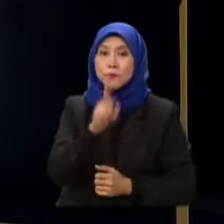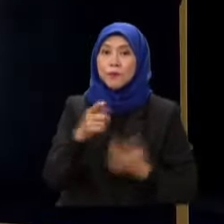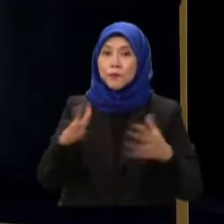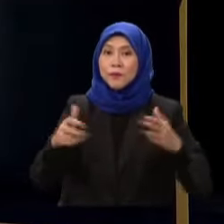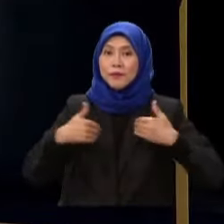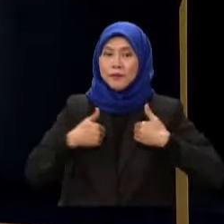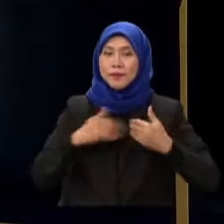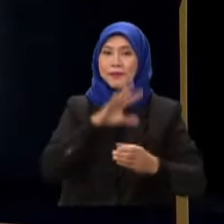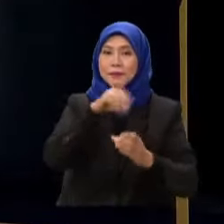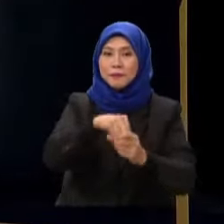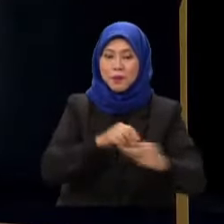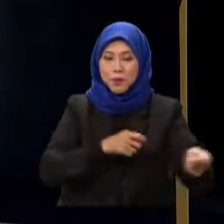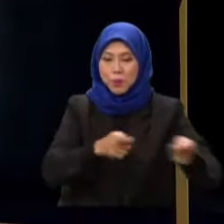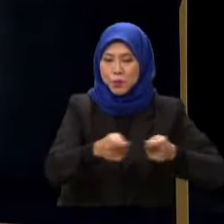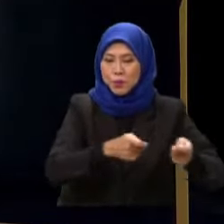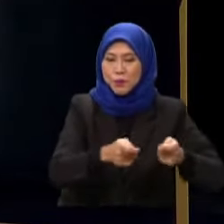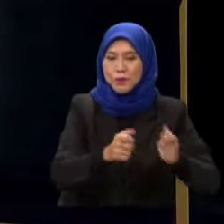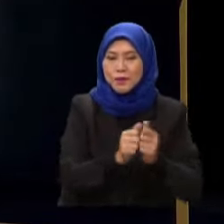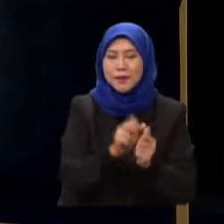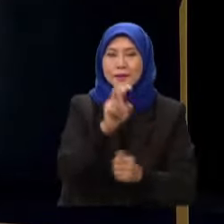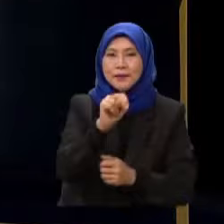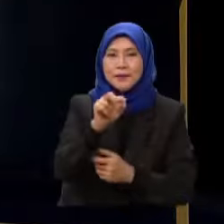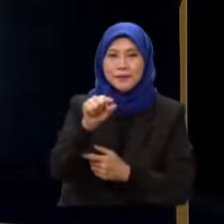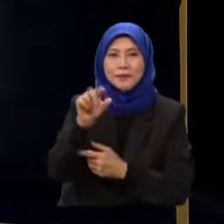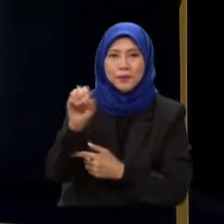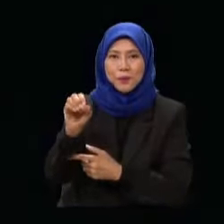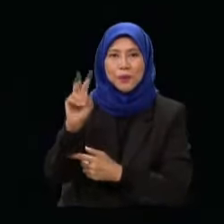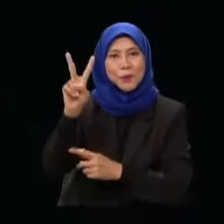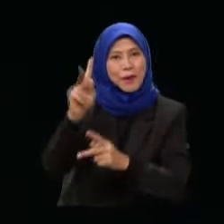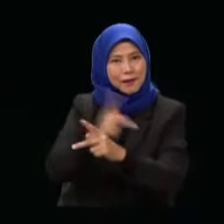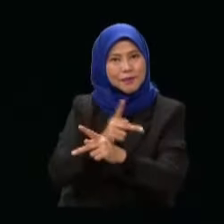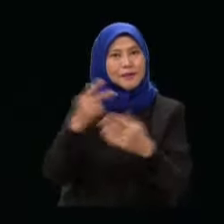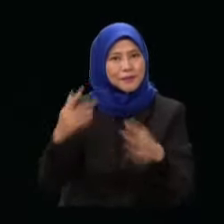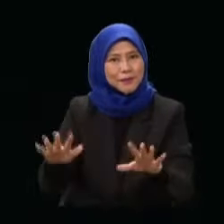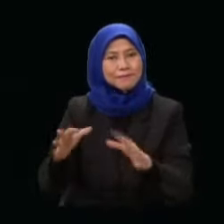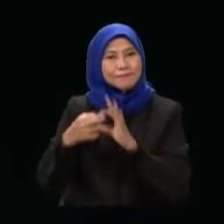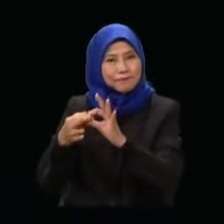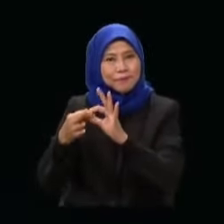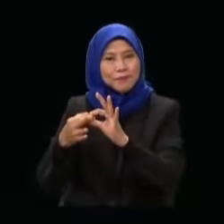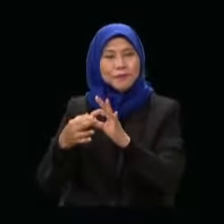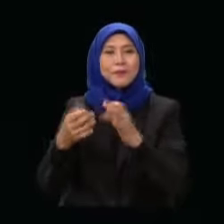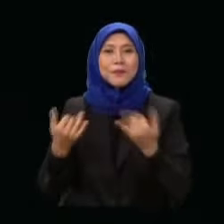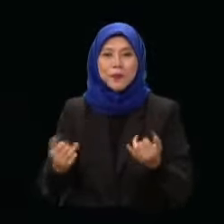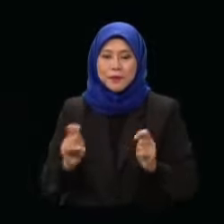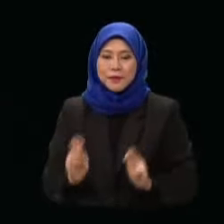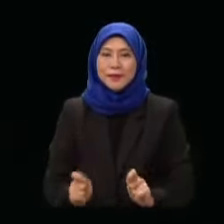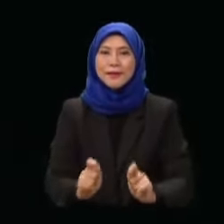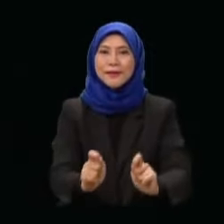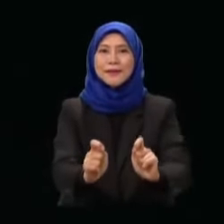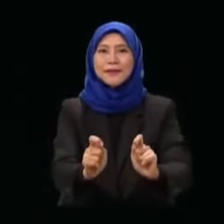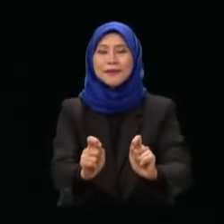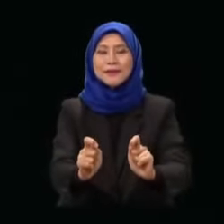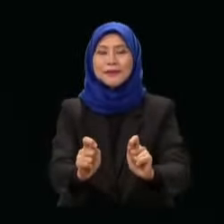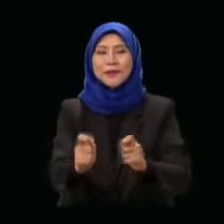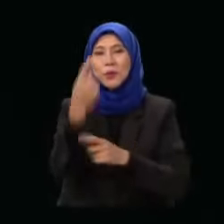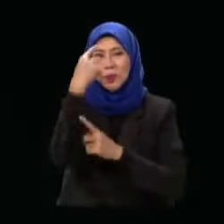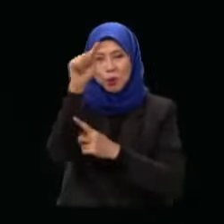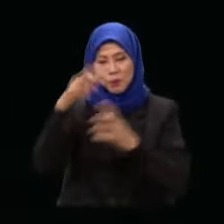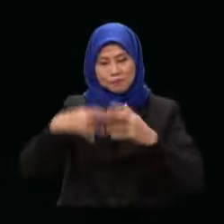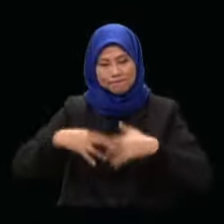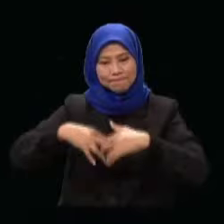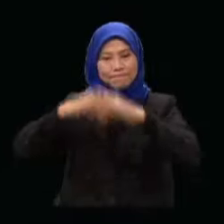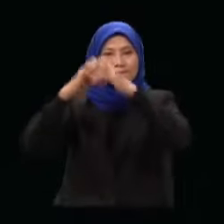dah degan dibawa urus dengan pango2 ada dua kali dah mungkin kita sedang dalam tindakan juga untuk